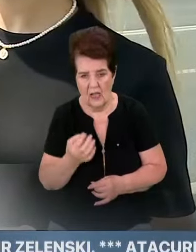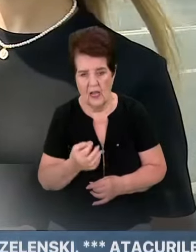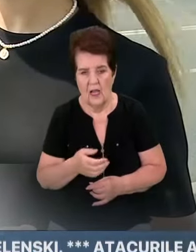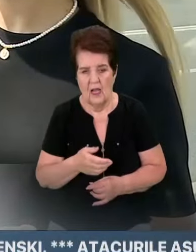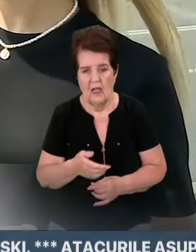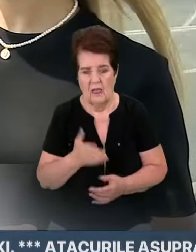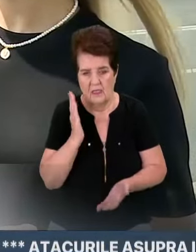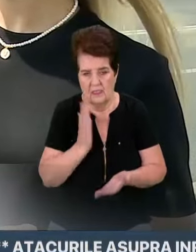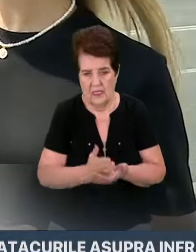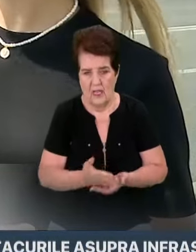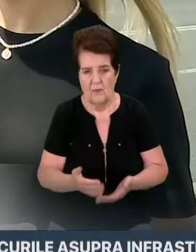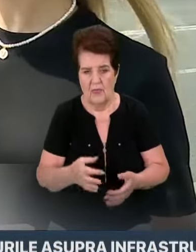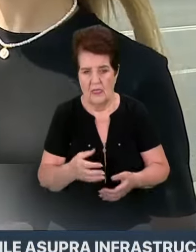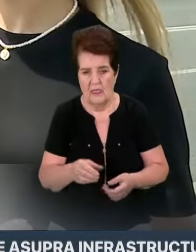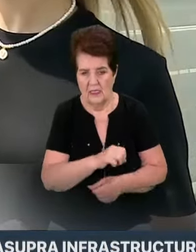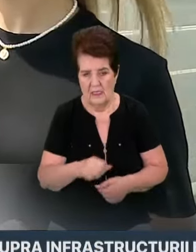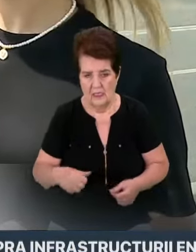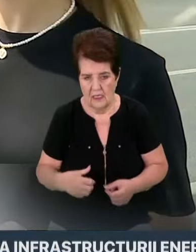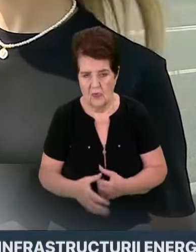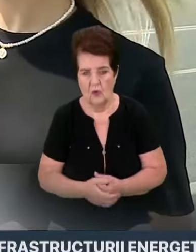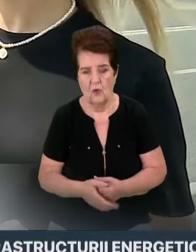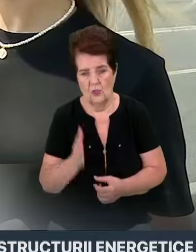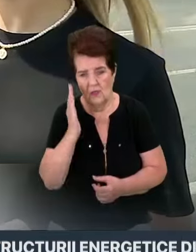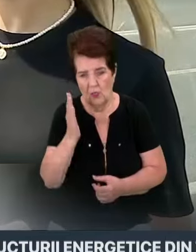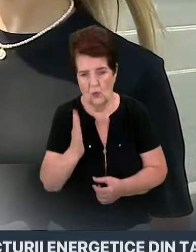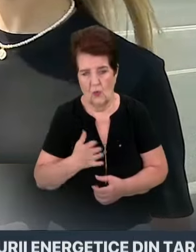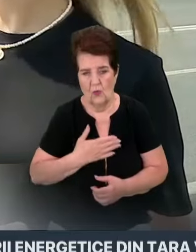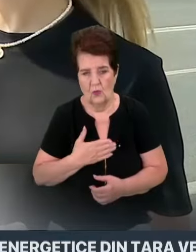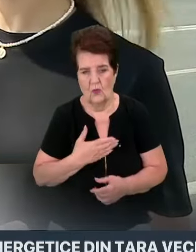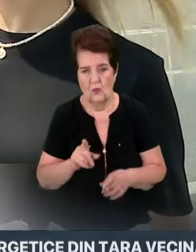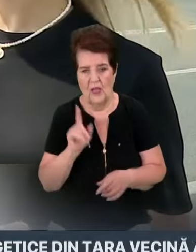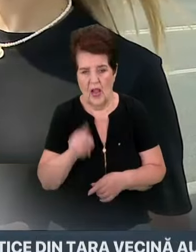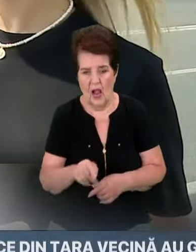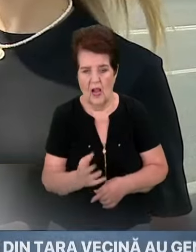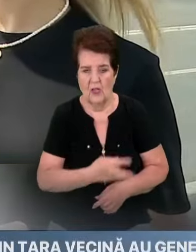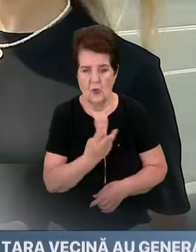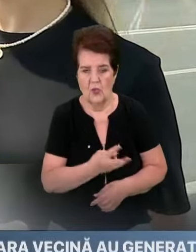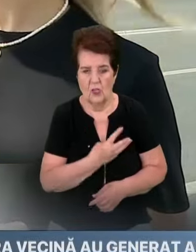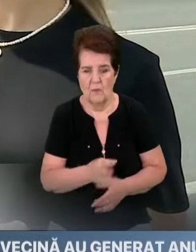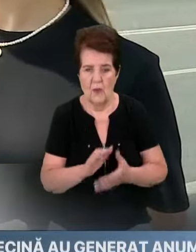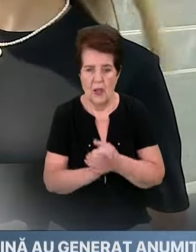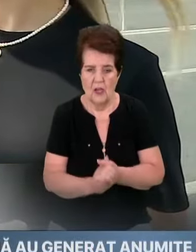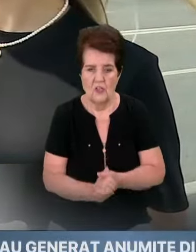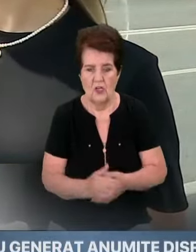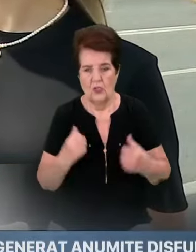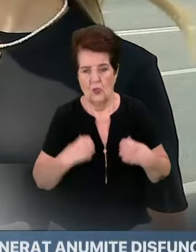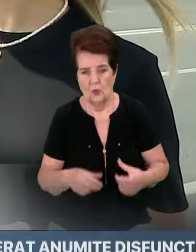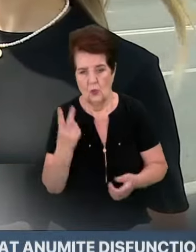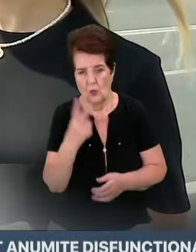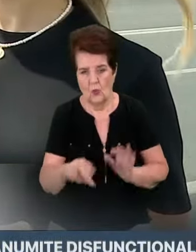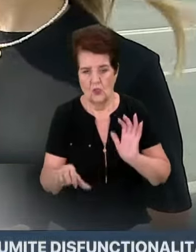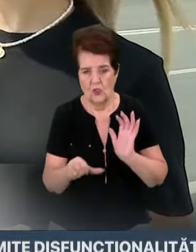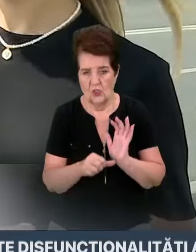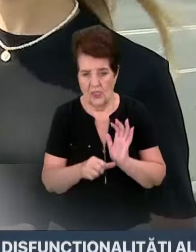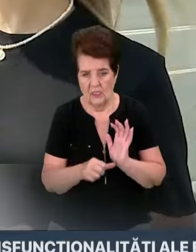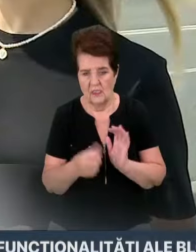singuri și de a ne făuri viitorul pe care ne-l dorim într-un spațiu al păcii și liniștii. Deci, pe 26 astăzi,